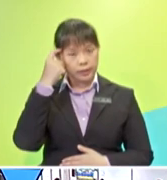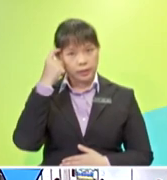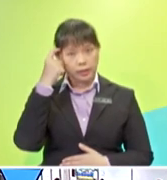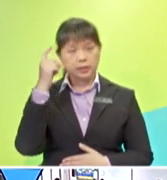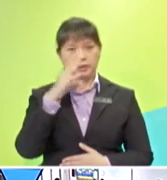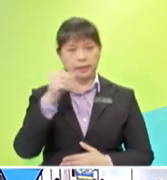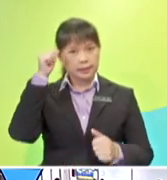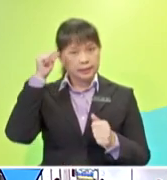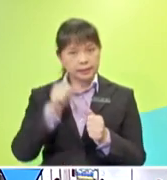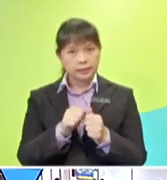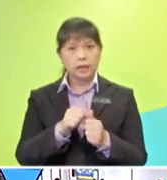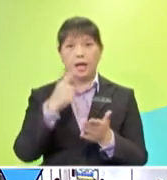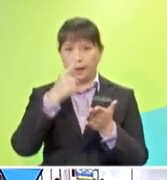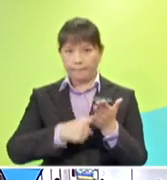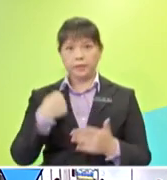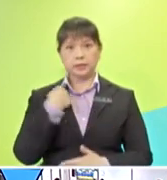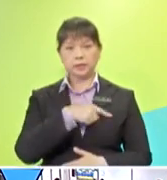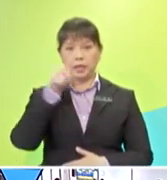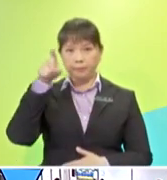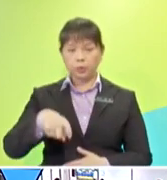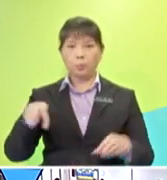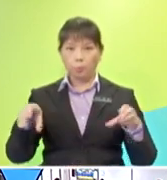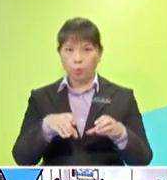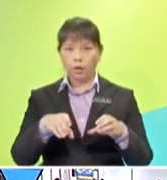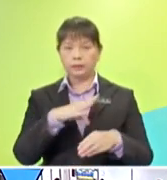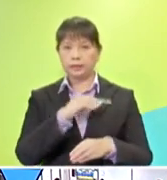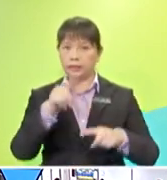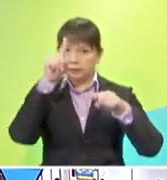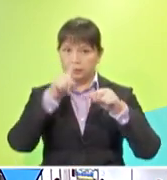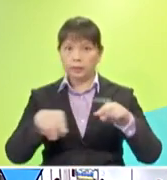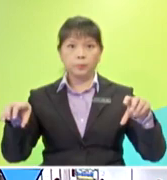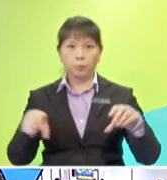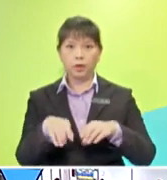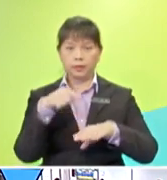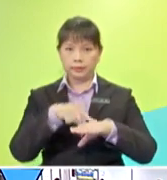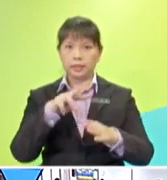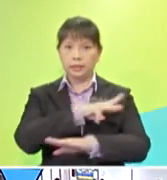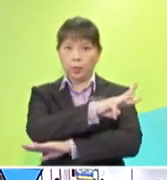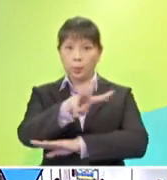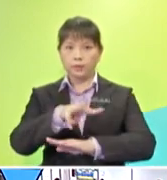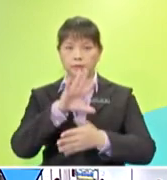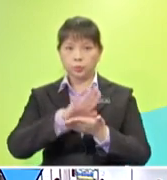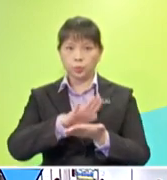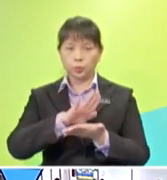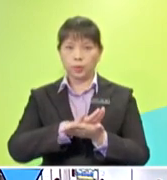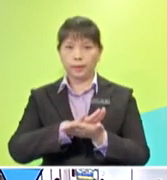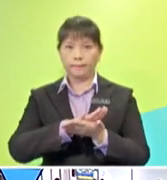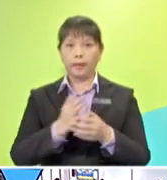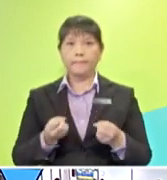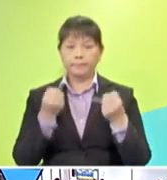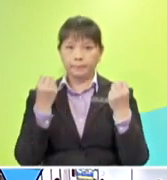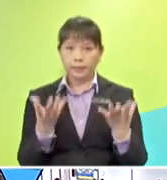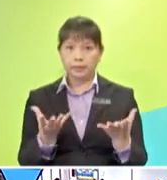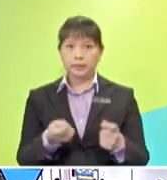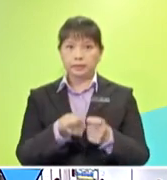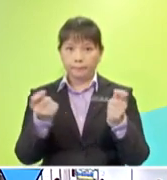apa yang kita perlu buat apa yang kita tak boleh buat di kawasan sekolah Oke jadi Kak situ banyak tempat-tempat